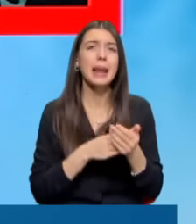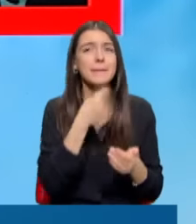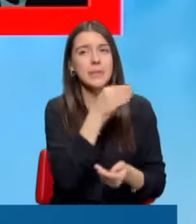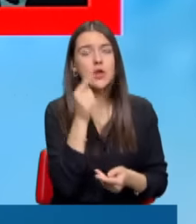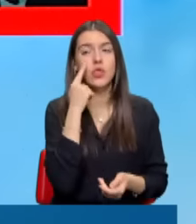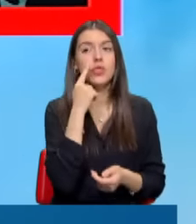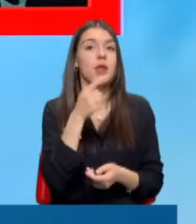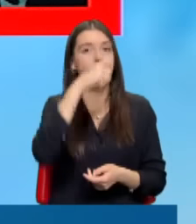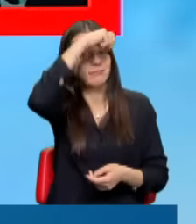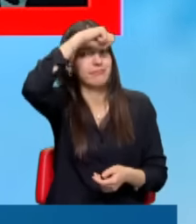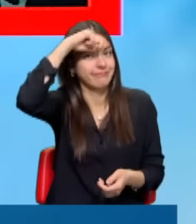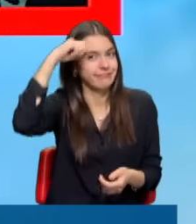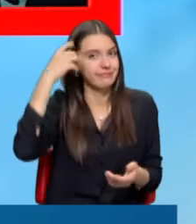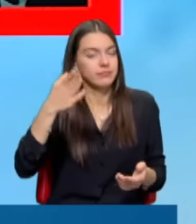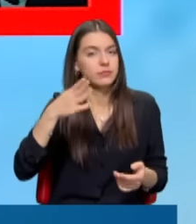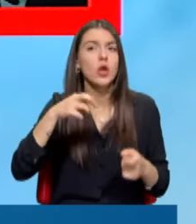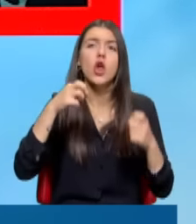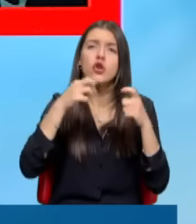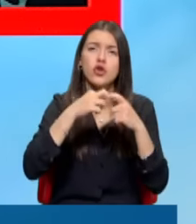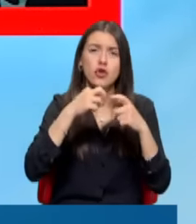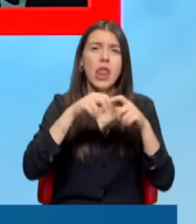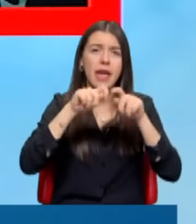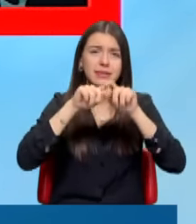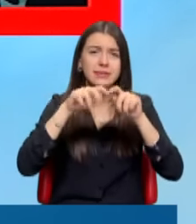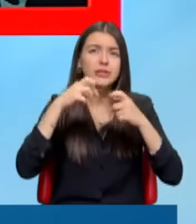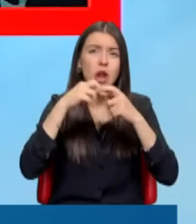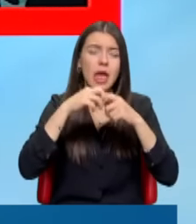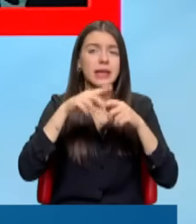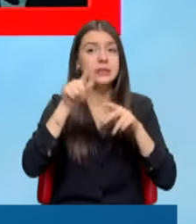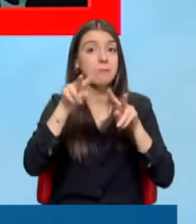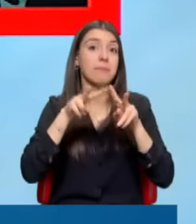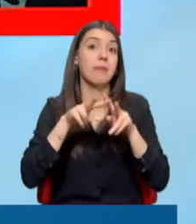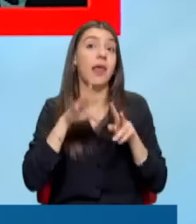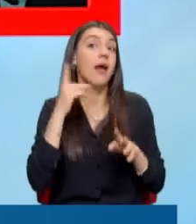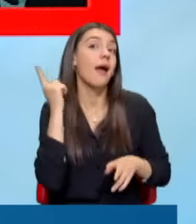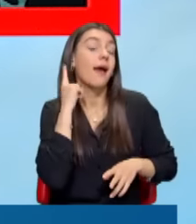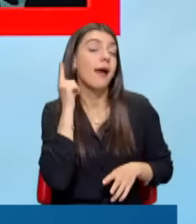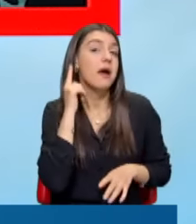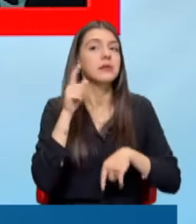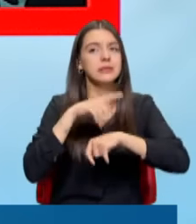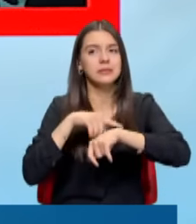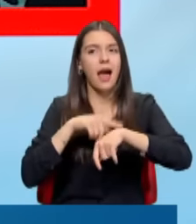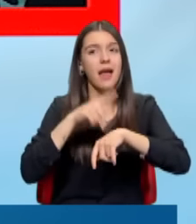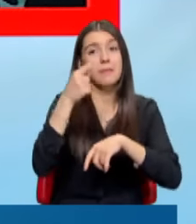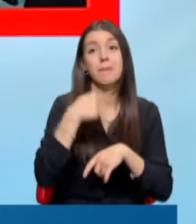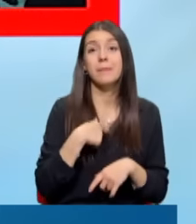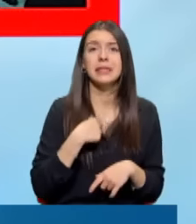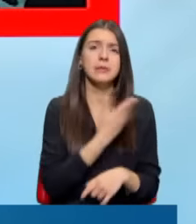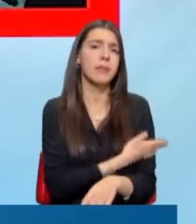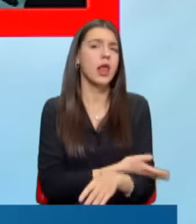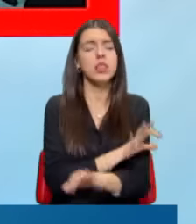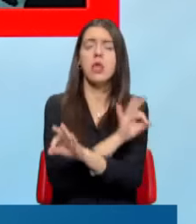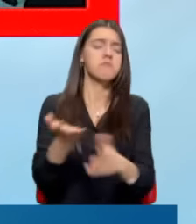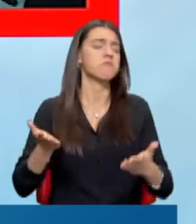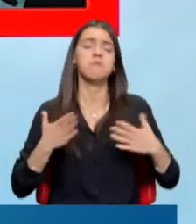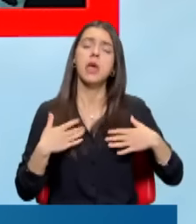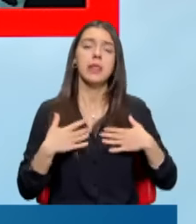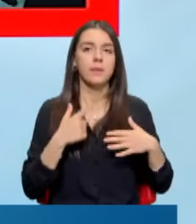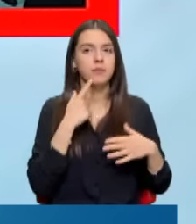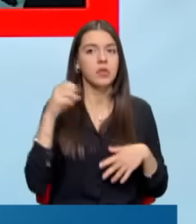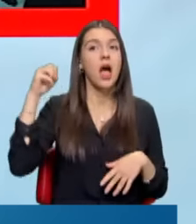marka saatiyle biz milletin ta kendisiyiz paylaşımı yapan AK Parti Grup Başkan Vekili Bahadır Yenişehirlioğlu kendisini